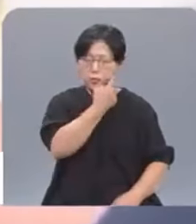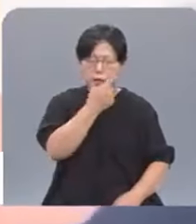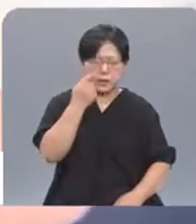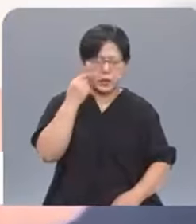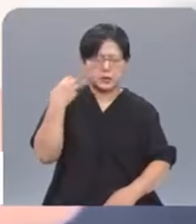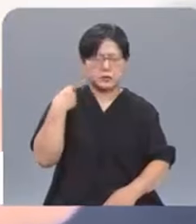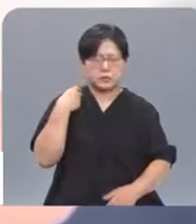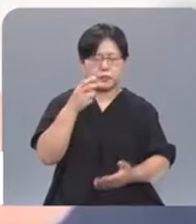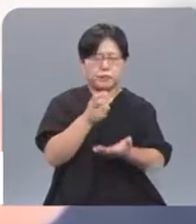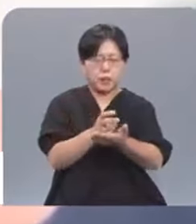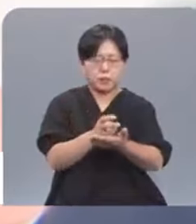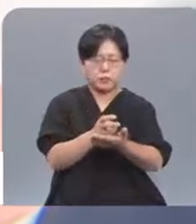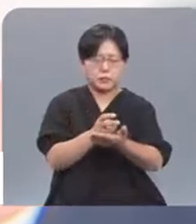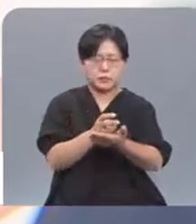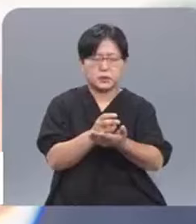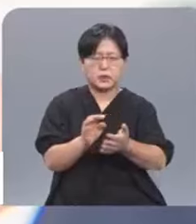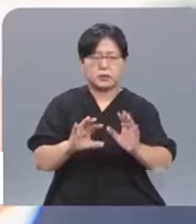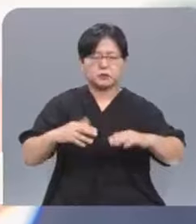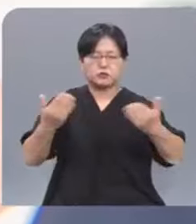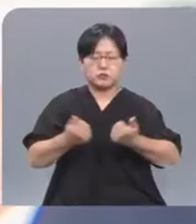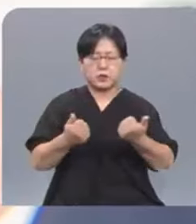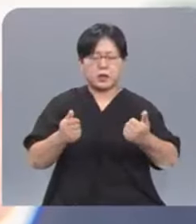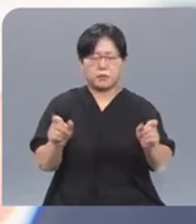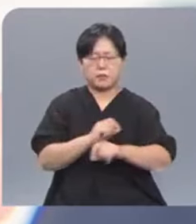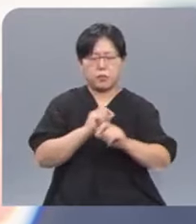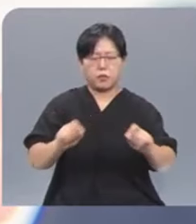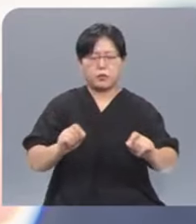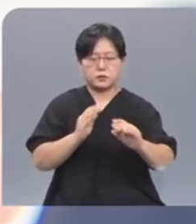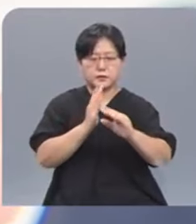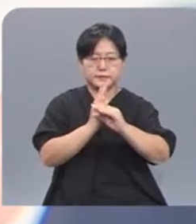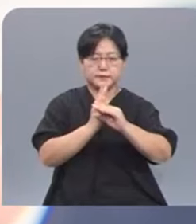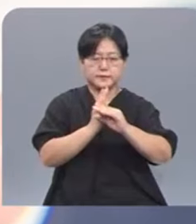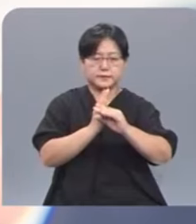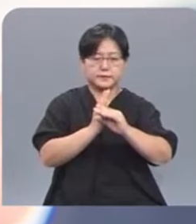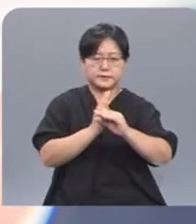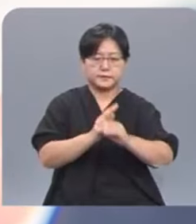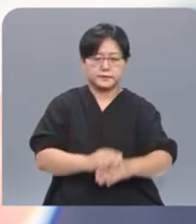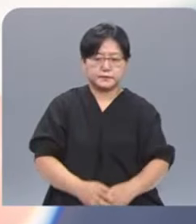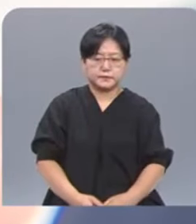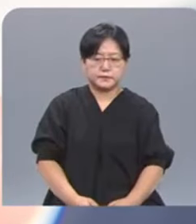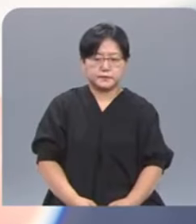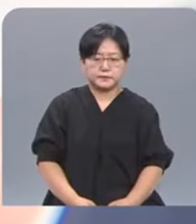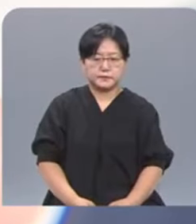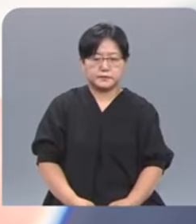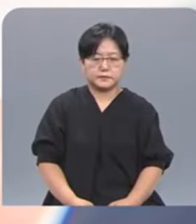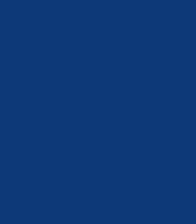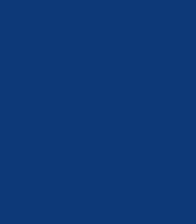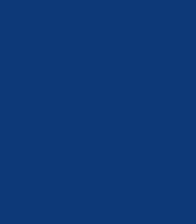의무화하는 내용이 담긴 법률 제정안은 국회에 계류돼 있습니다. KBS 뉴스 김호입니다.